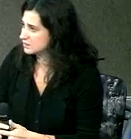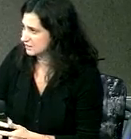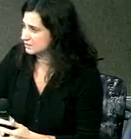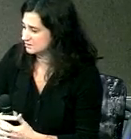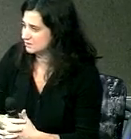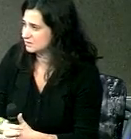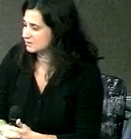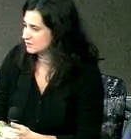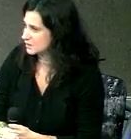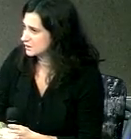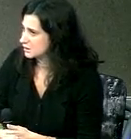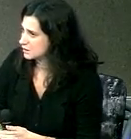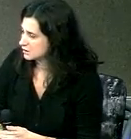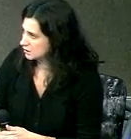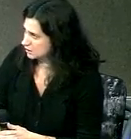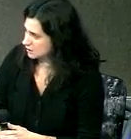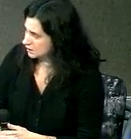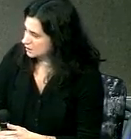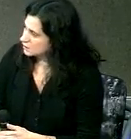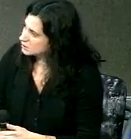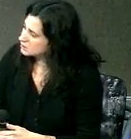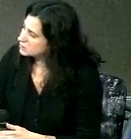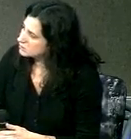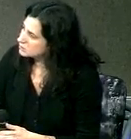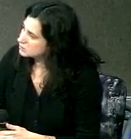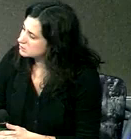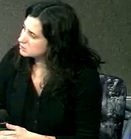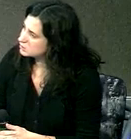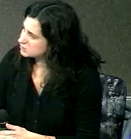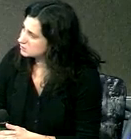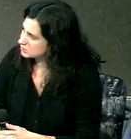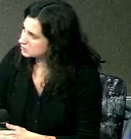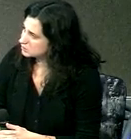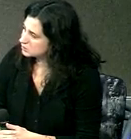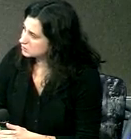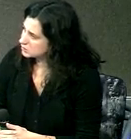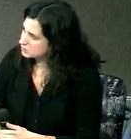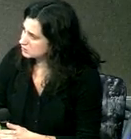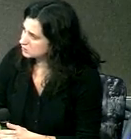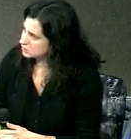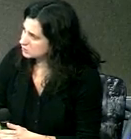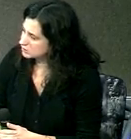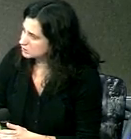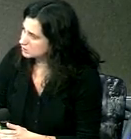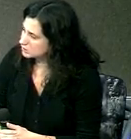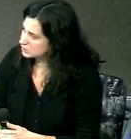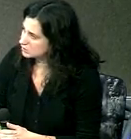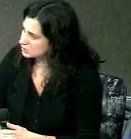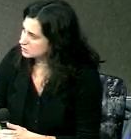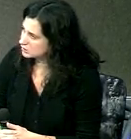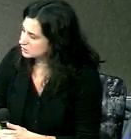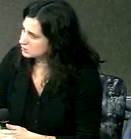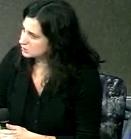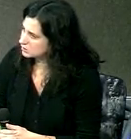dur. C'est vraiment ces campagnes de publicité comme pour les accidents de la route où on dit il faut que ça